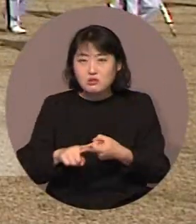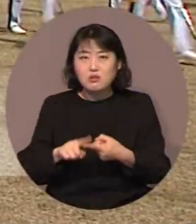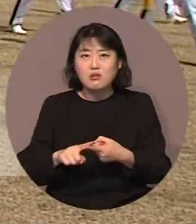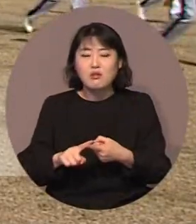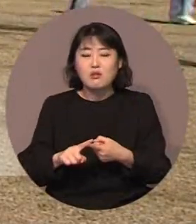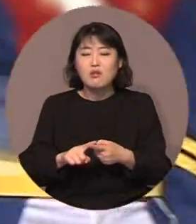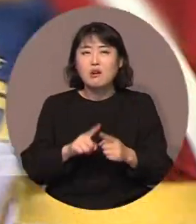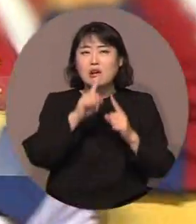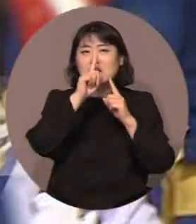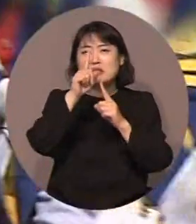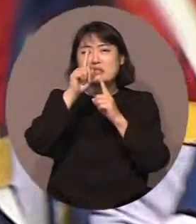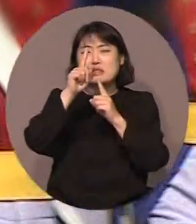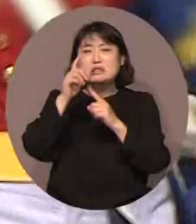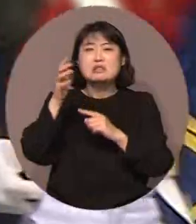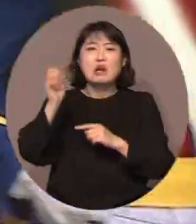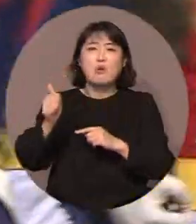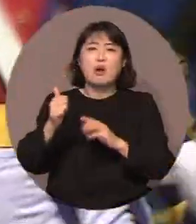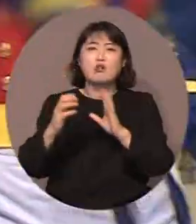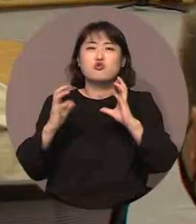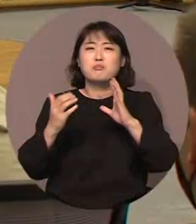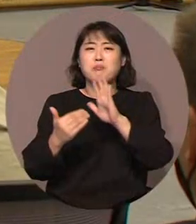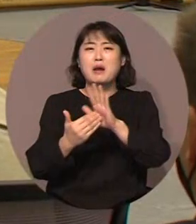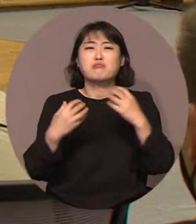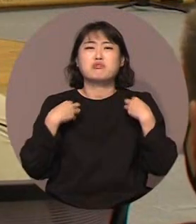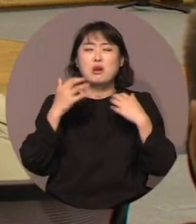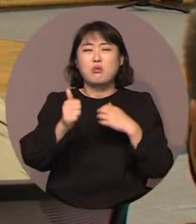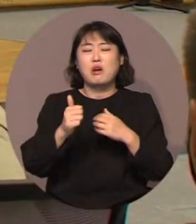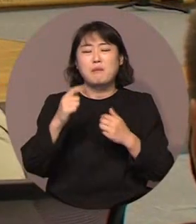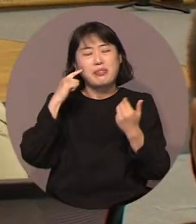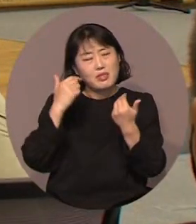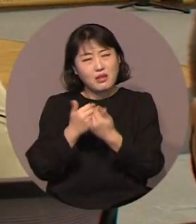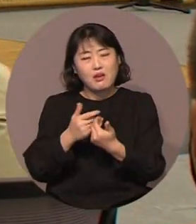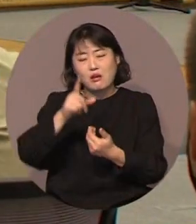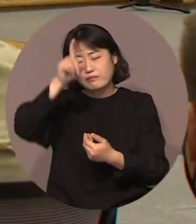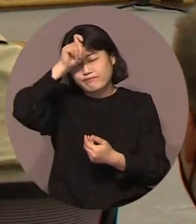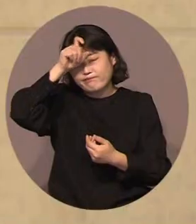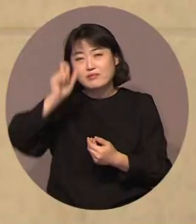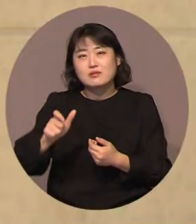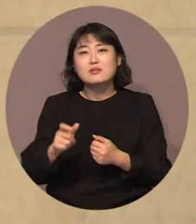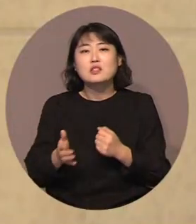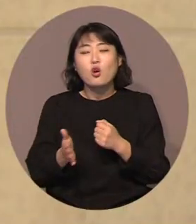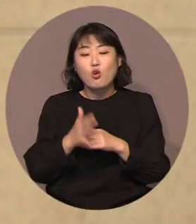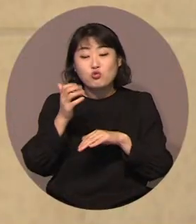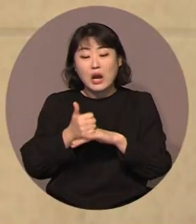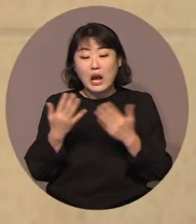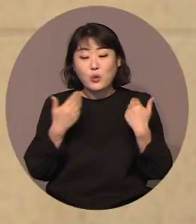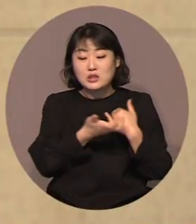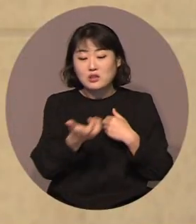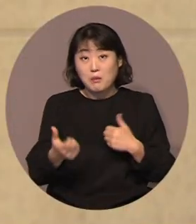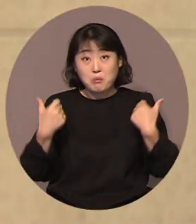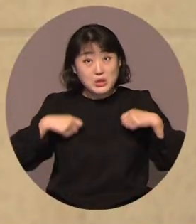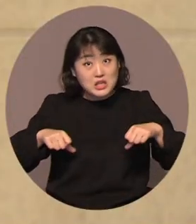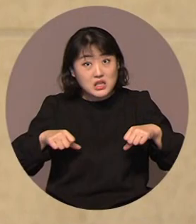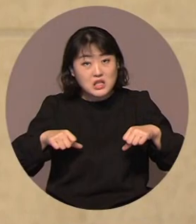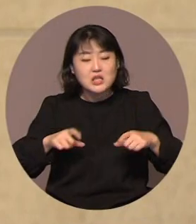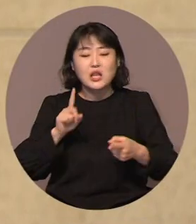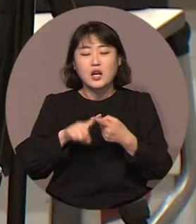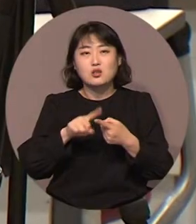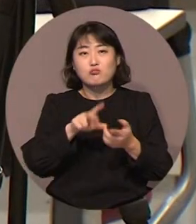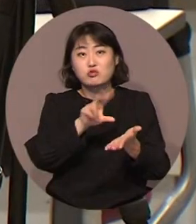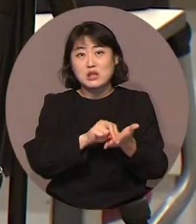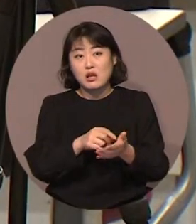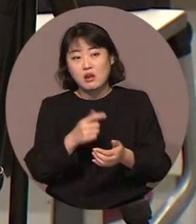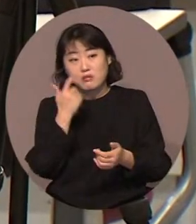장관이 반대 입장을 꺾지 않았다고 전했습니다. 당장 육사 유치가 좌절된 것 아니냐는 지적이 나오자 김 지사는 장기적